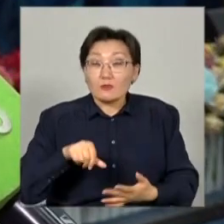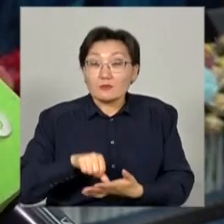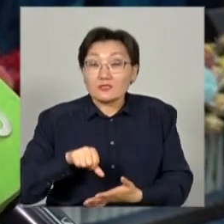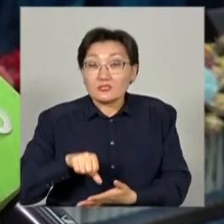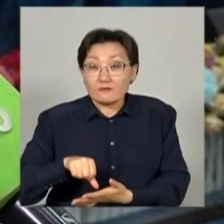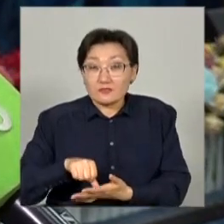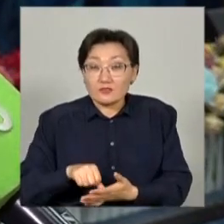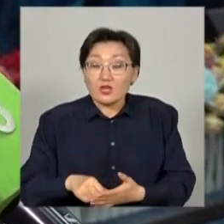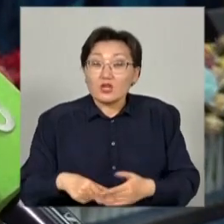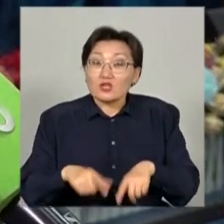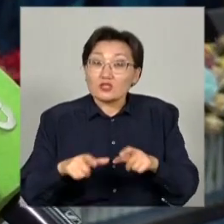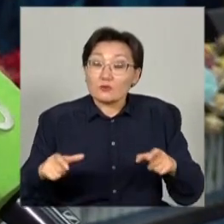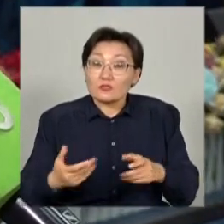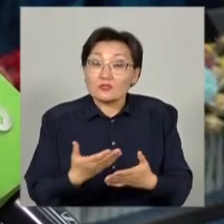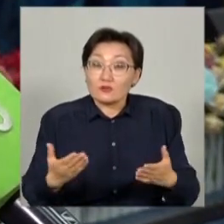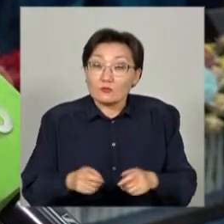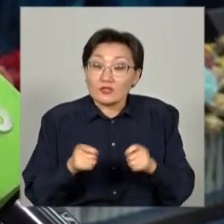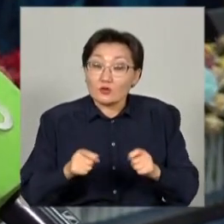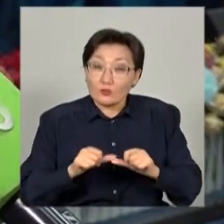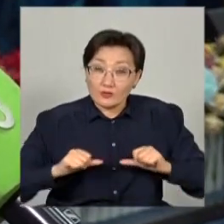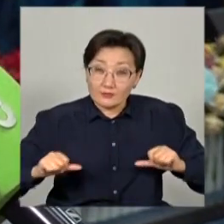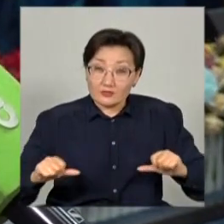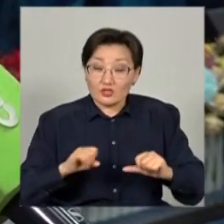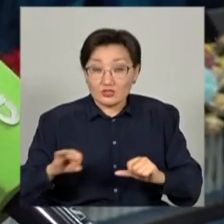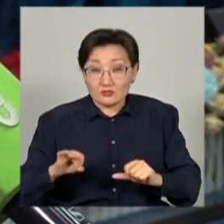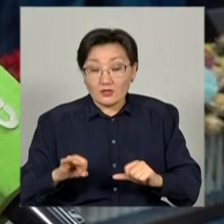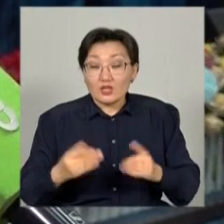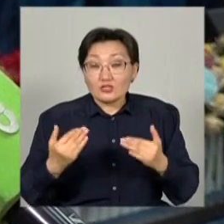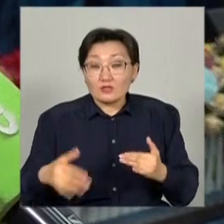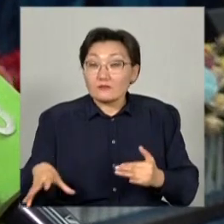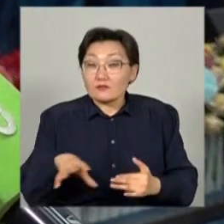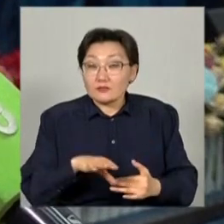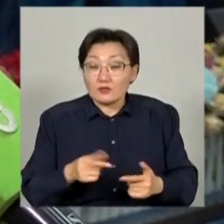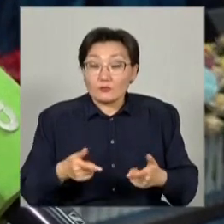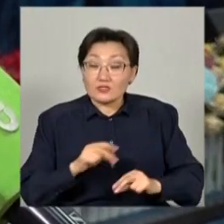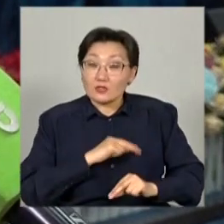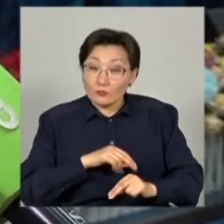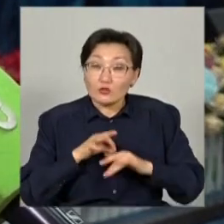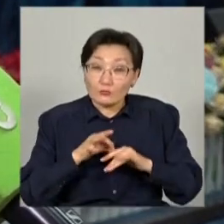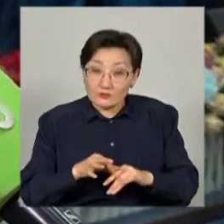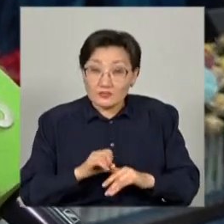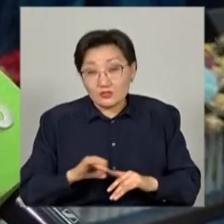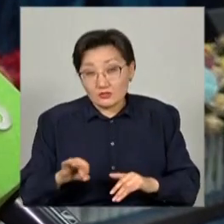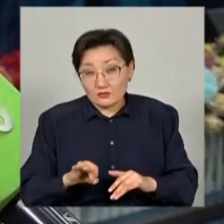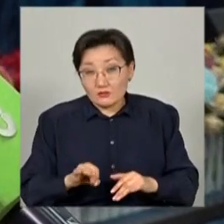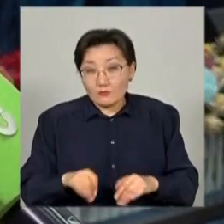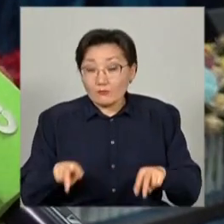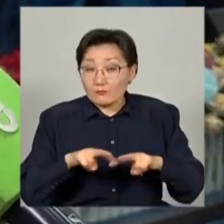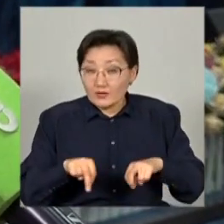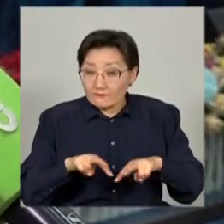представителями жителей создадим комиссию. И сейчас все эти работы проведем и